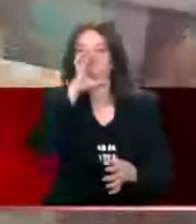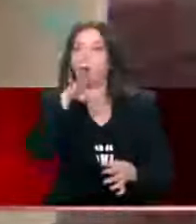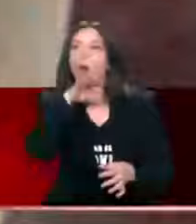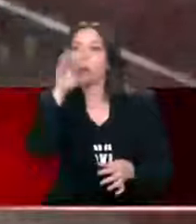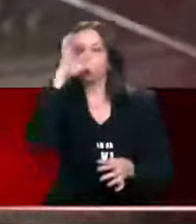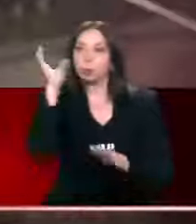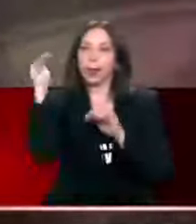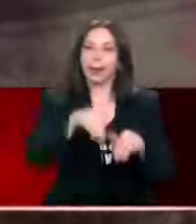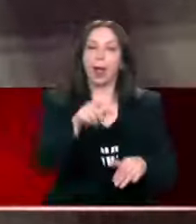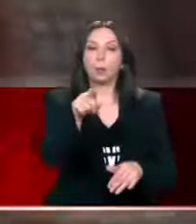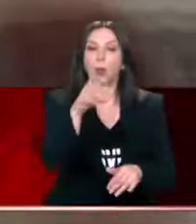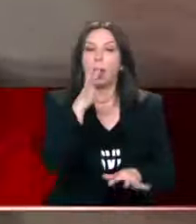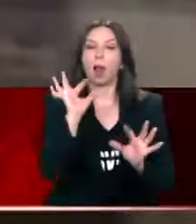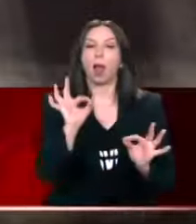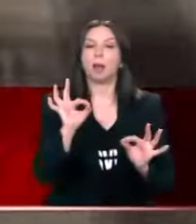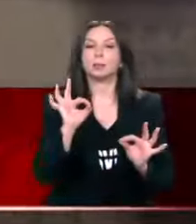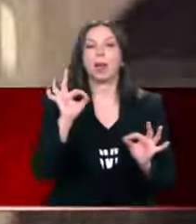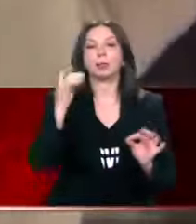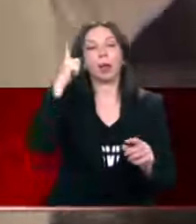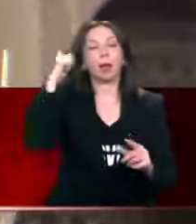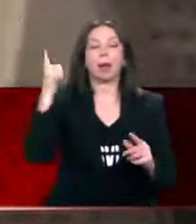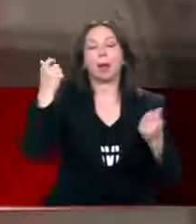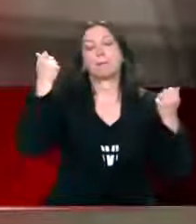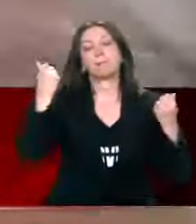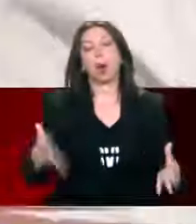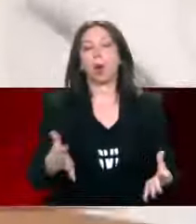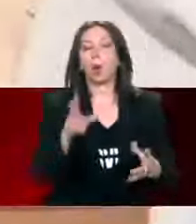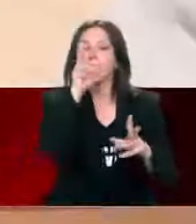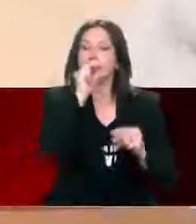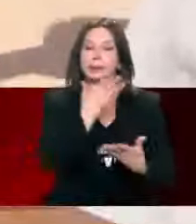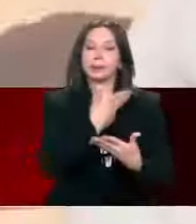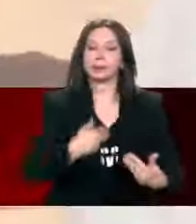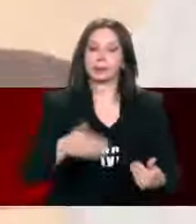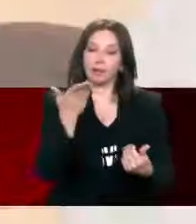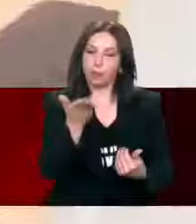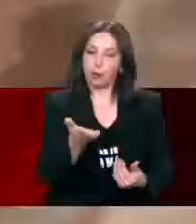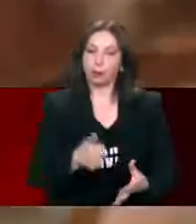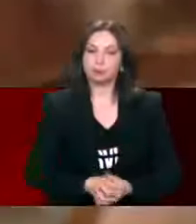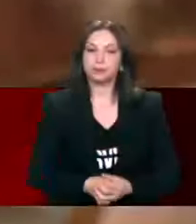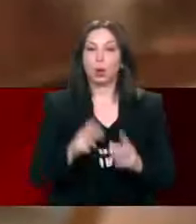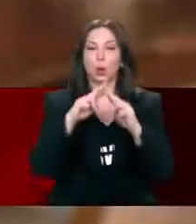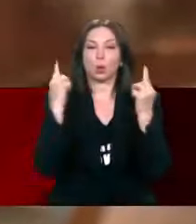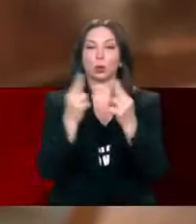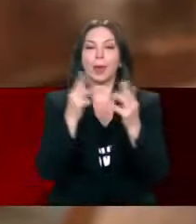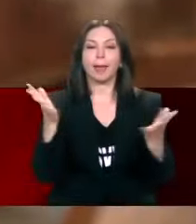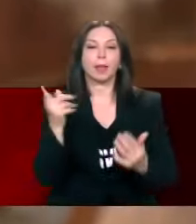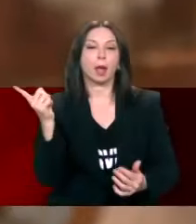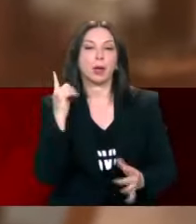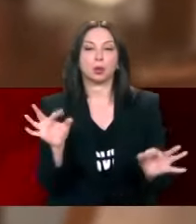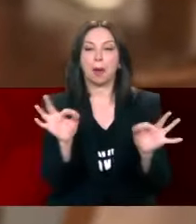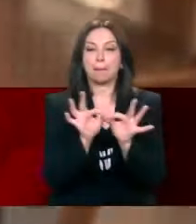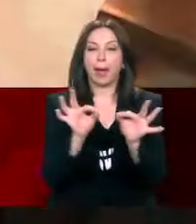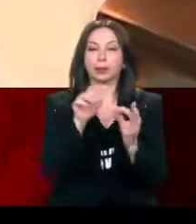bayılıyor. Mantımız bu lezzetle şeflerimiz dünyaya kafa tutuyor, damakları çatlatıyor. Dünyanın en meşhur